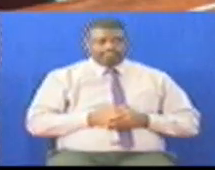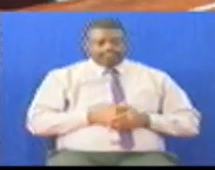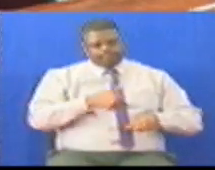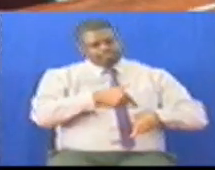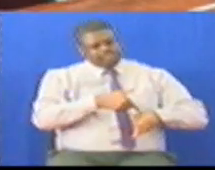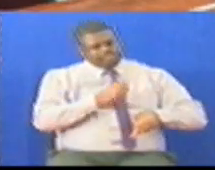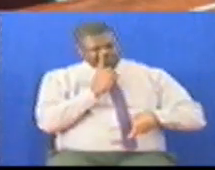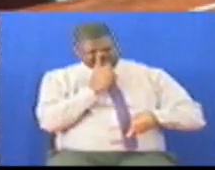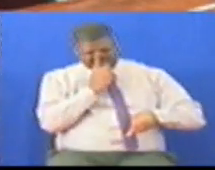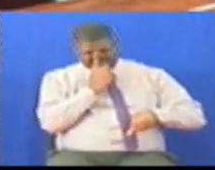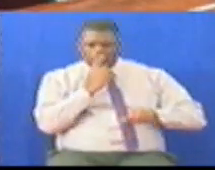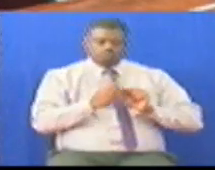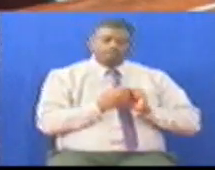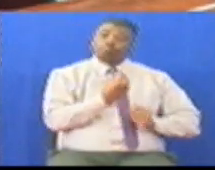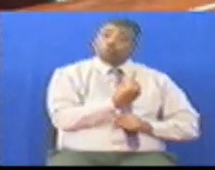11